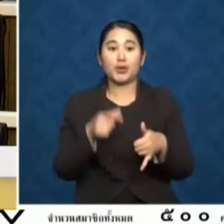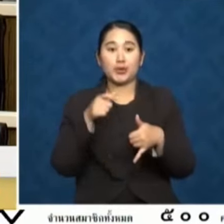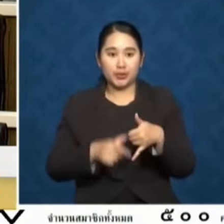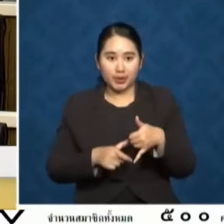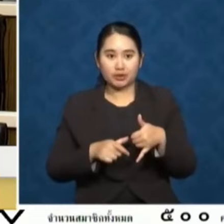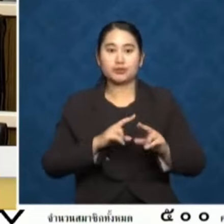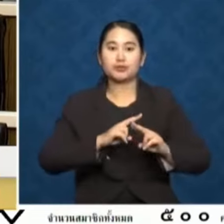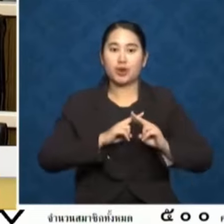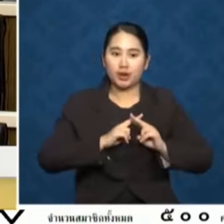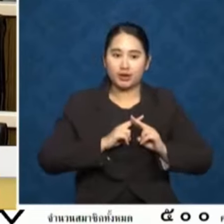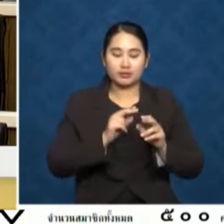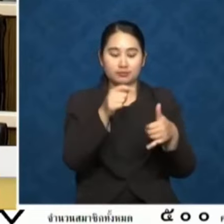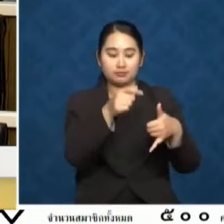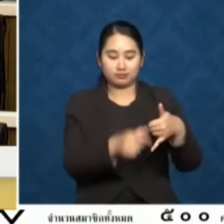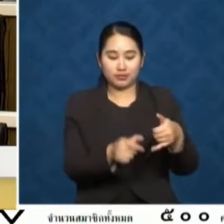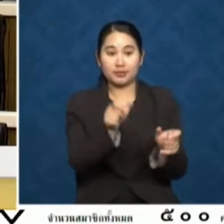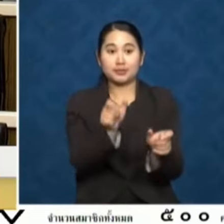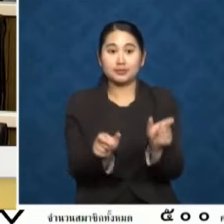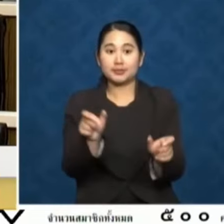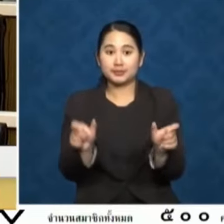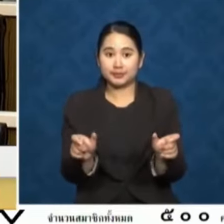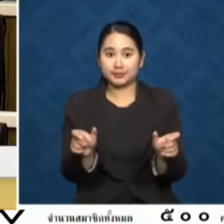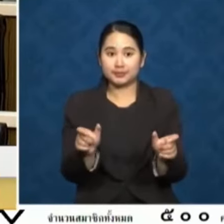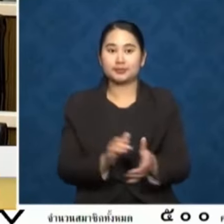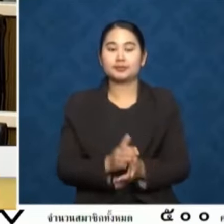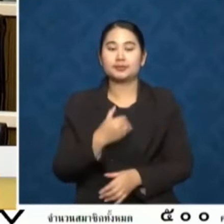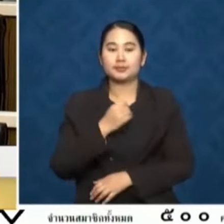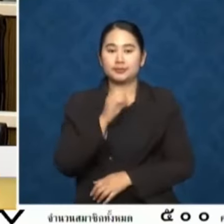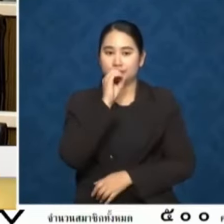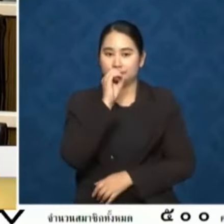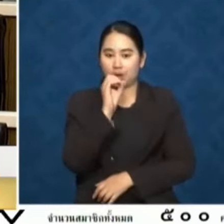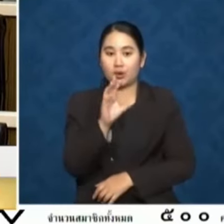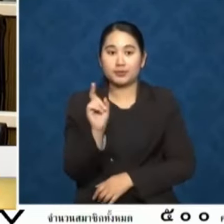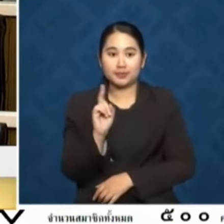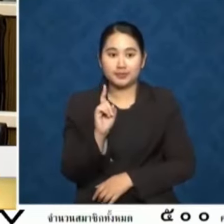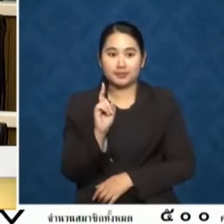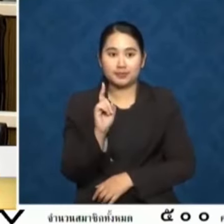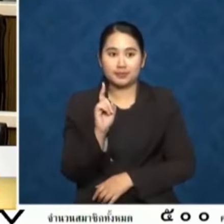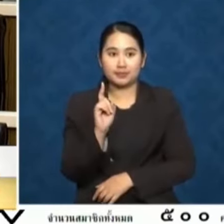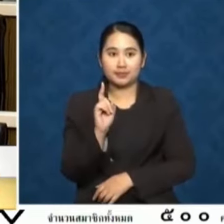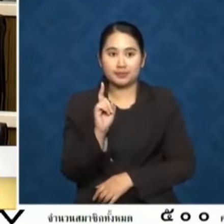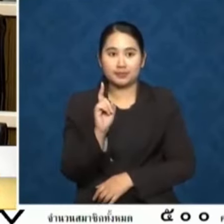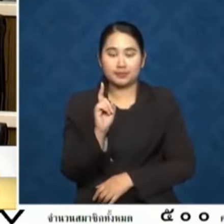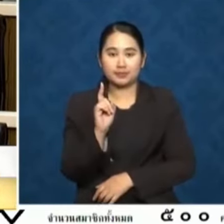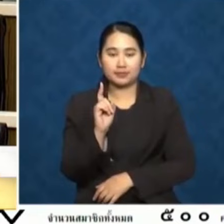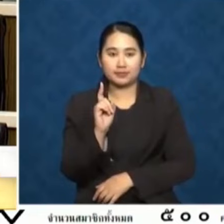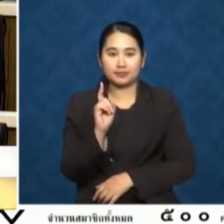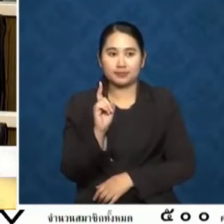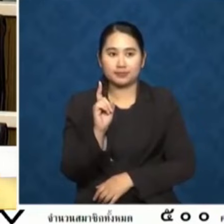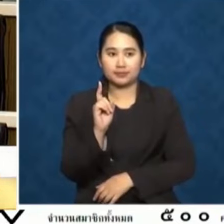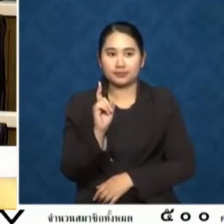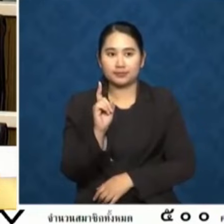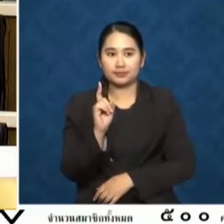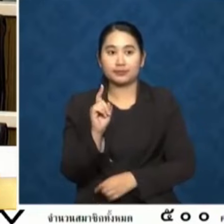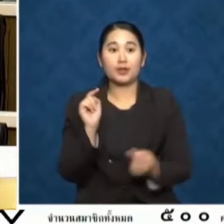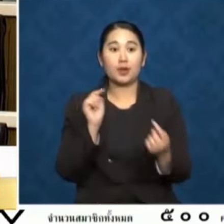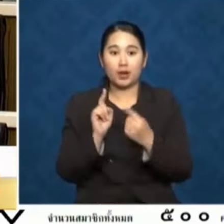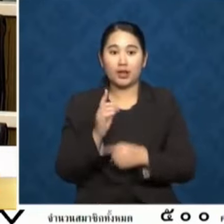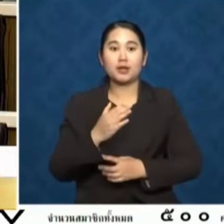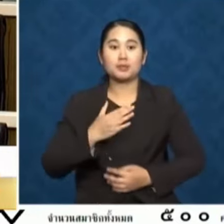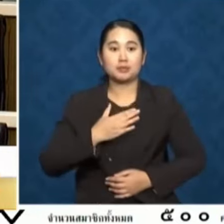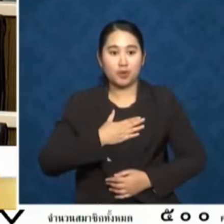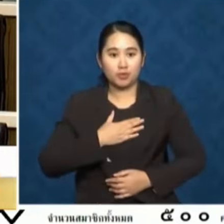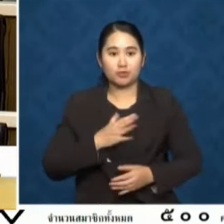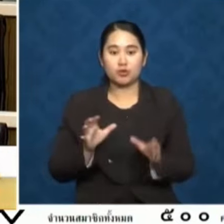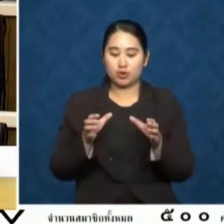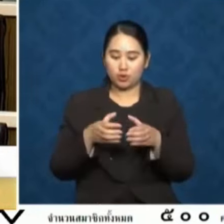นั้นๆผมต้องกราบเรียนท่านประธานว่าไม่ลำพังเฉพาะตัวผมหรือพรรคพว